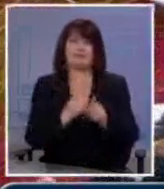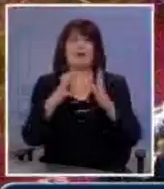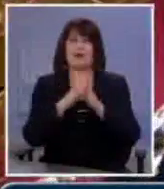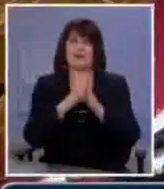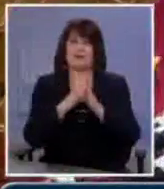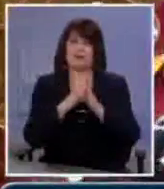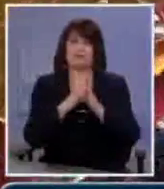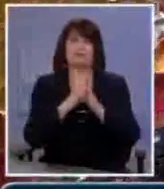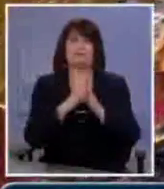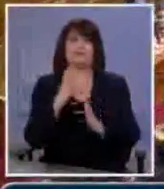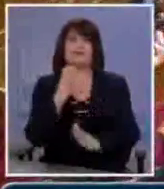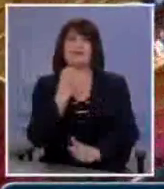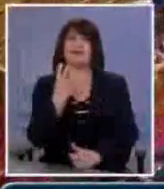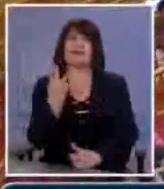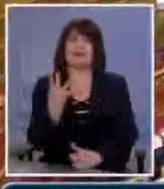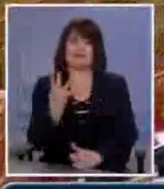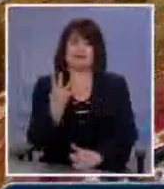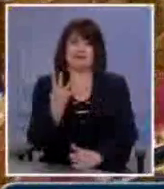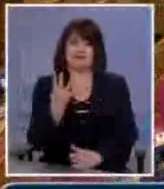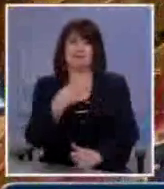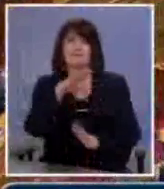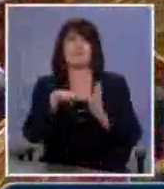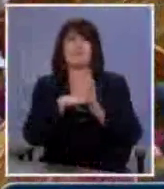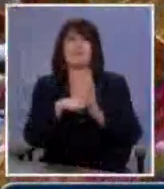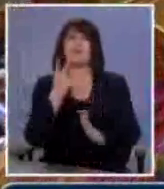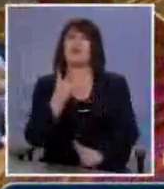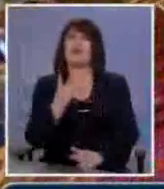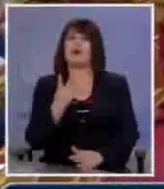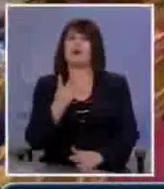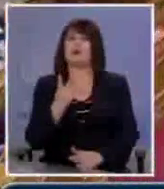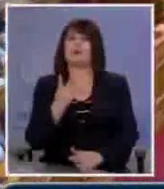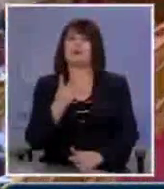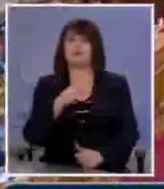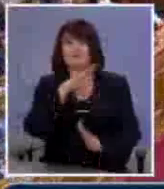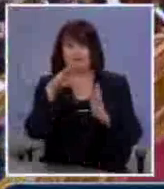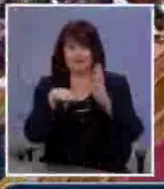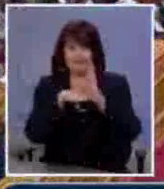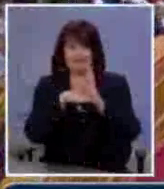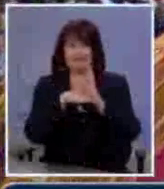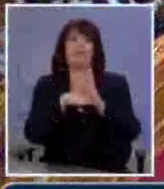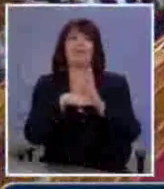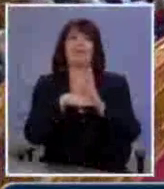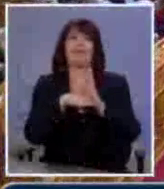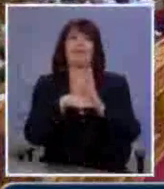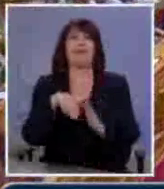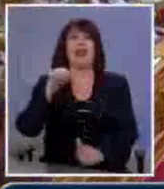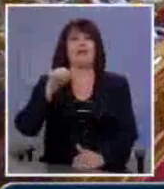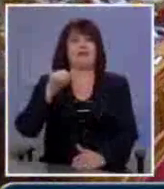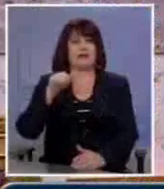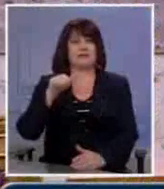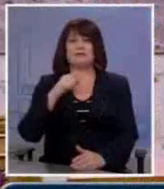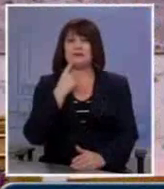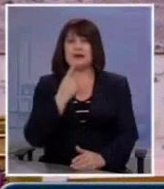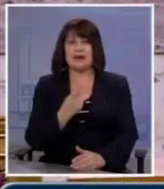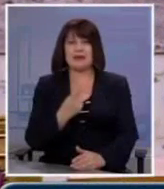άρθρου 44, παράγραφος 2, εδάφιο 1,